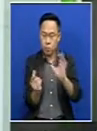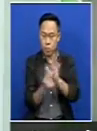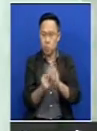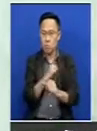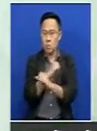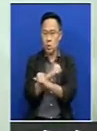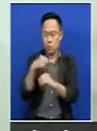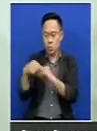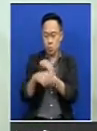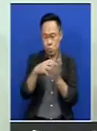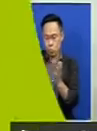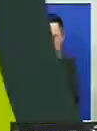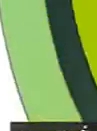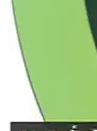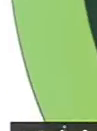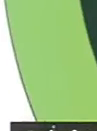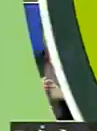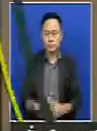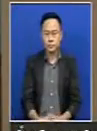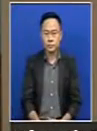งินค่ะ